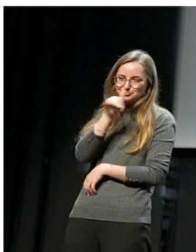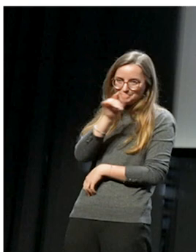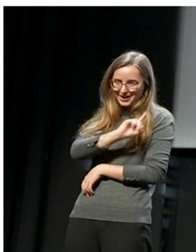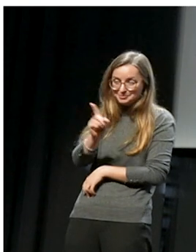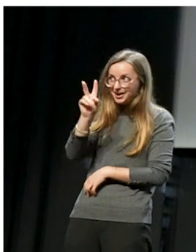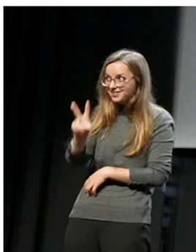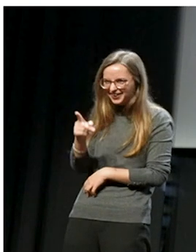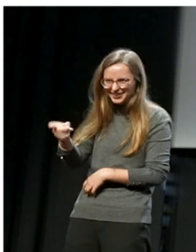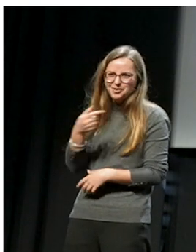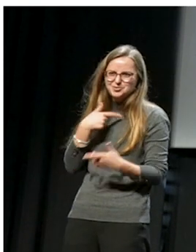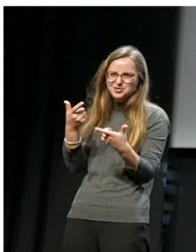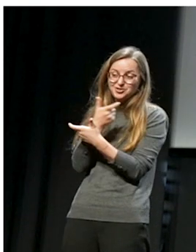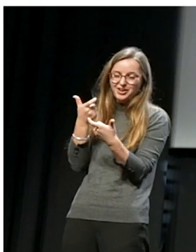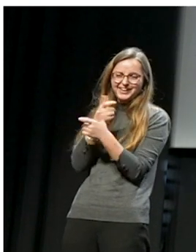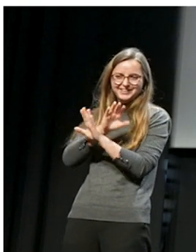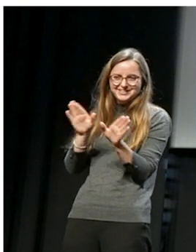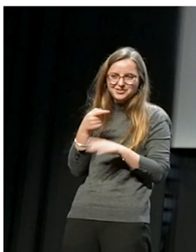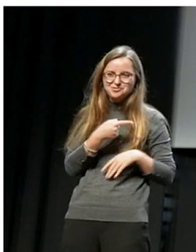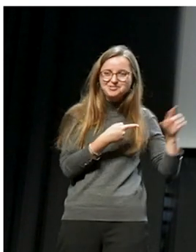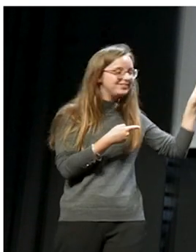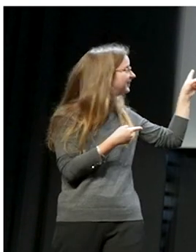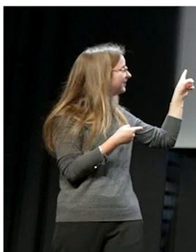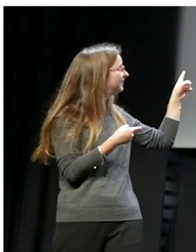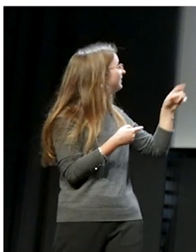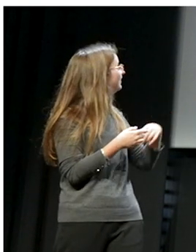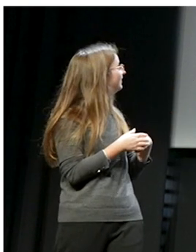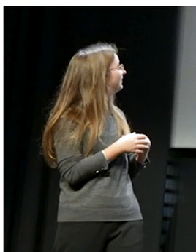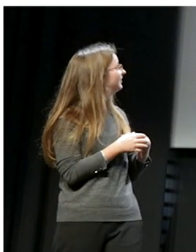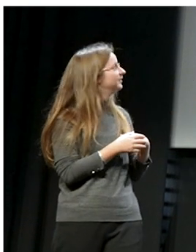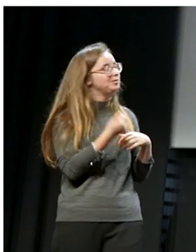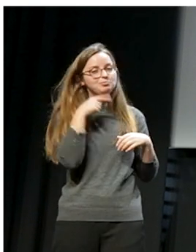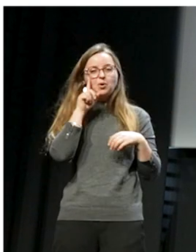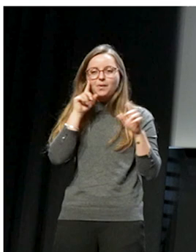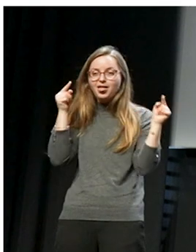Parce que c'est drôle, on peut se moquer d'une IA, elle ne ressentira rien.